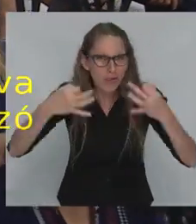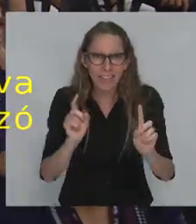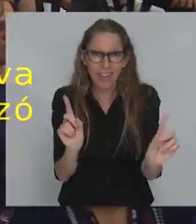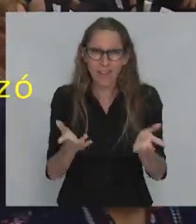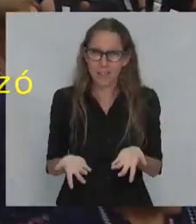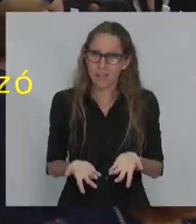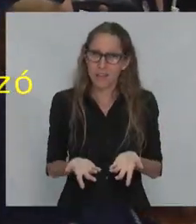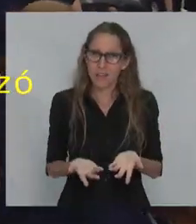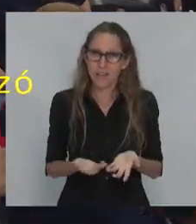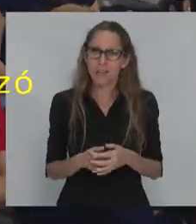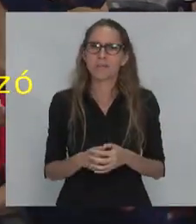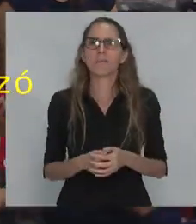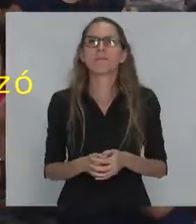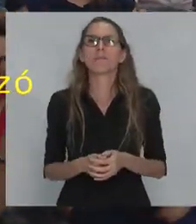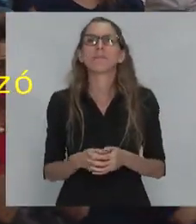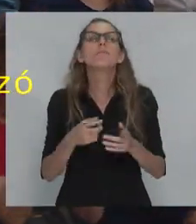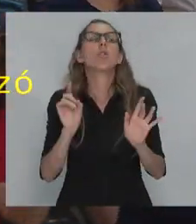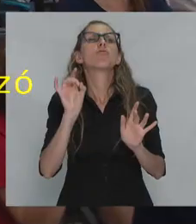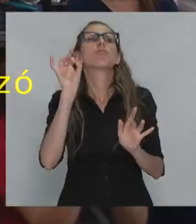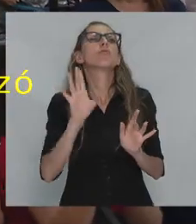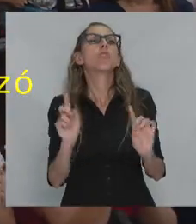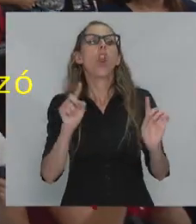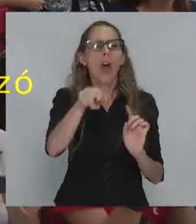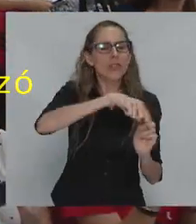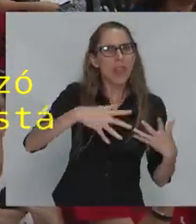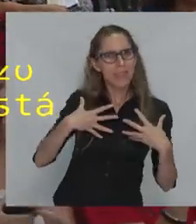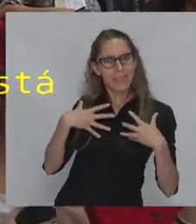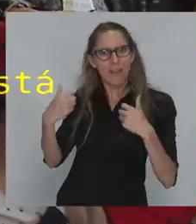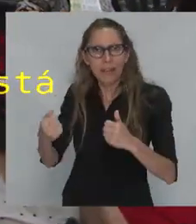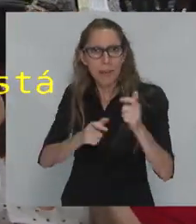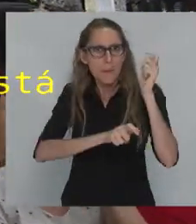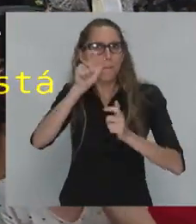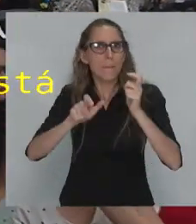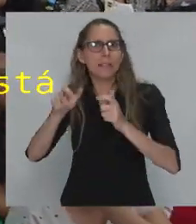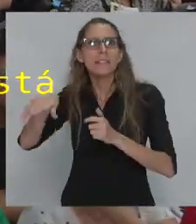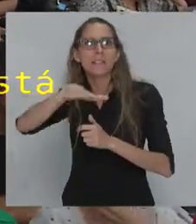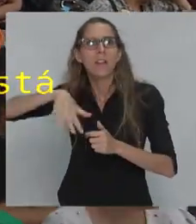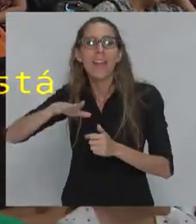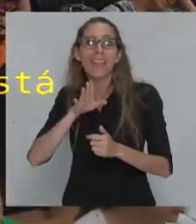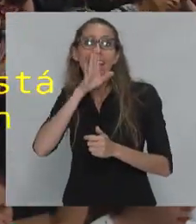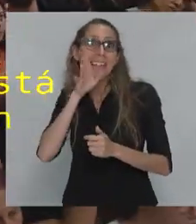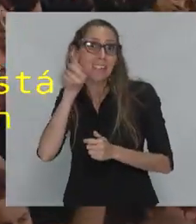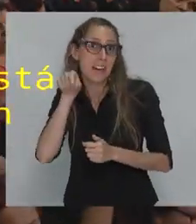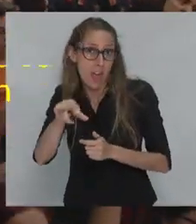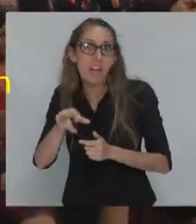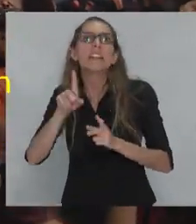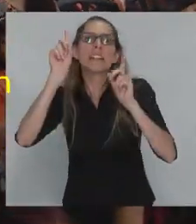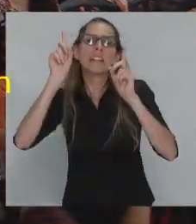Ils occupent, ils tuent, ils emprisonnent, ils massacrent. » Cet apport a